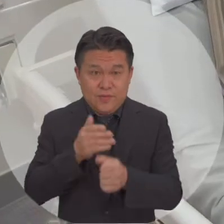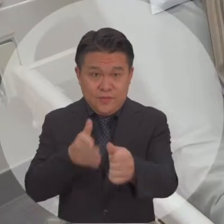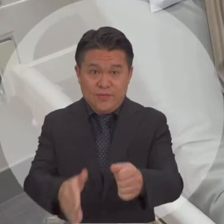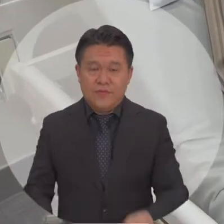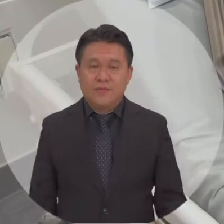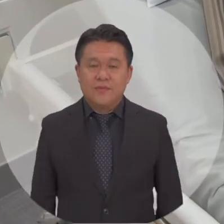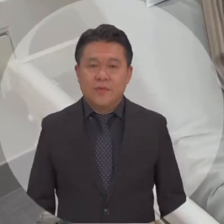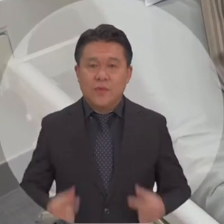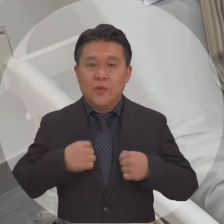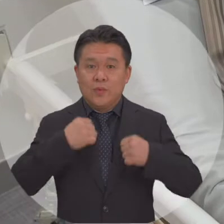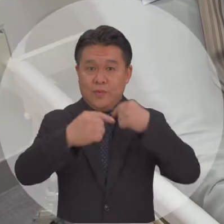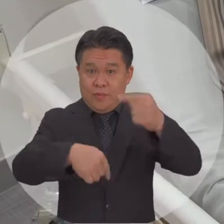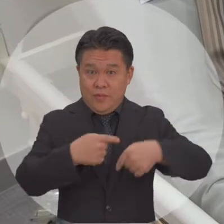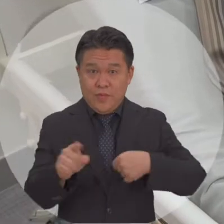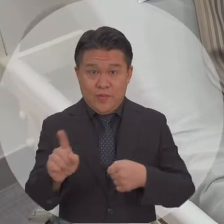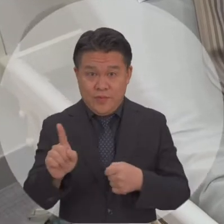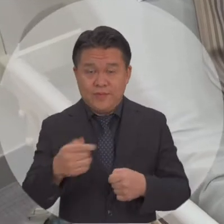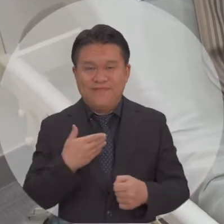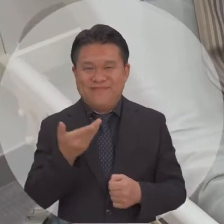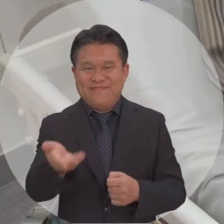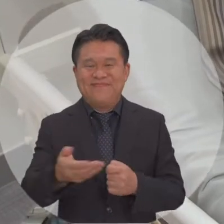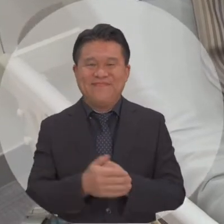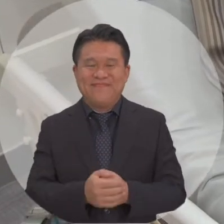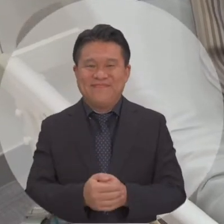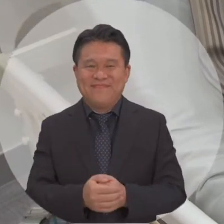외국 교체 순서 안내 입니다